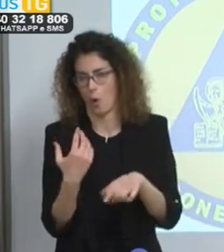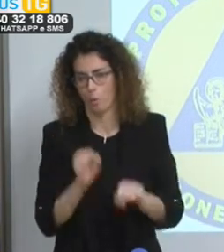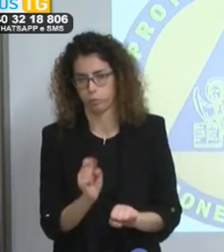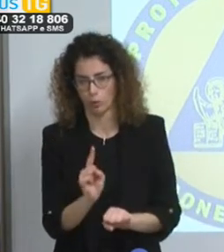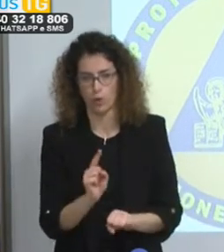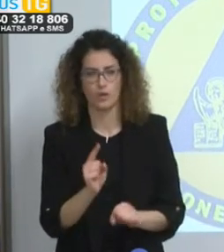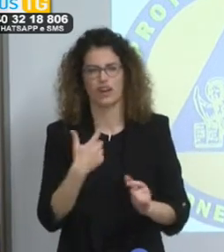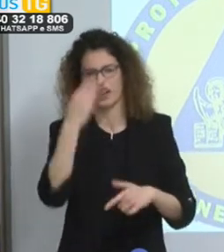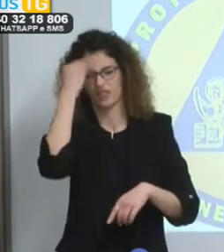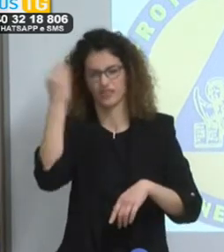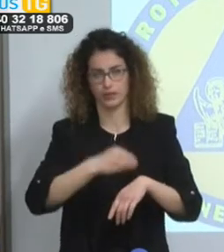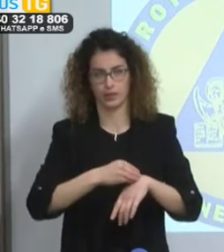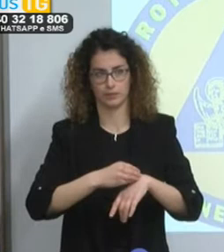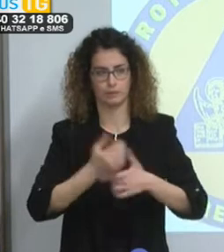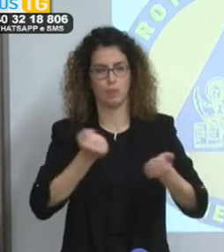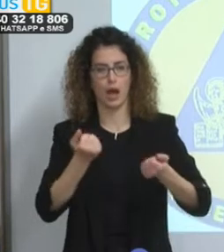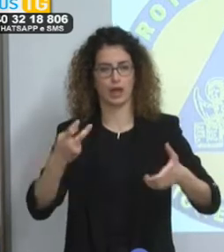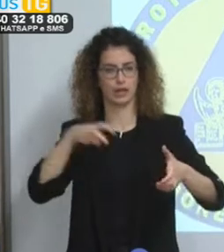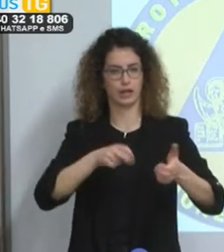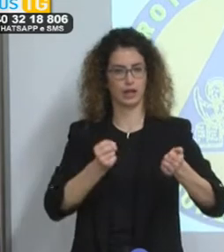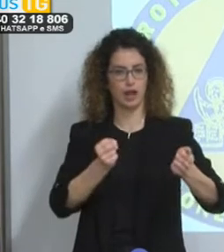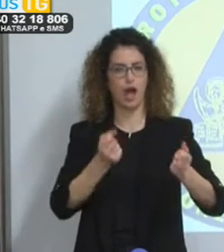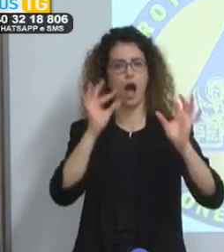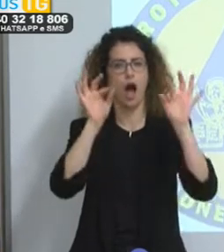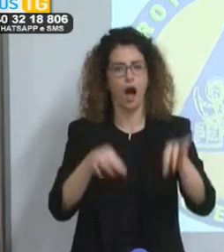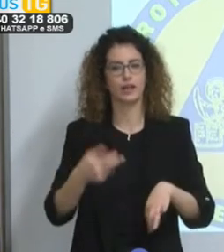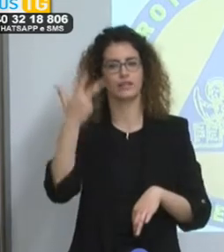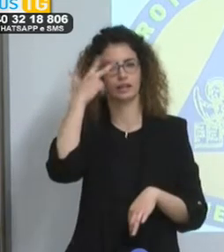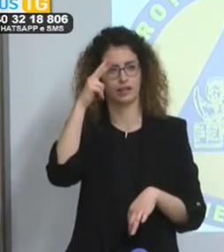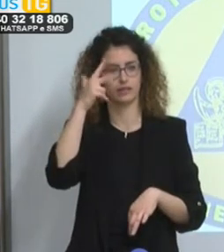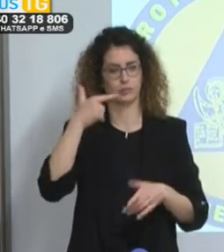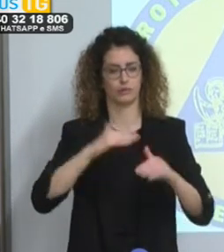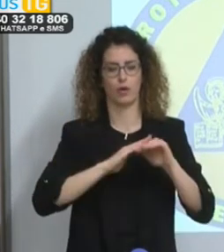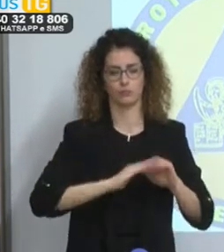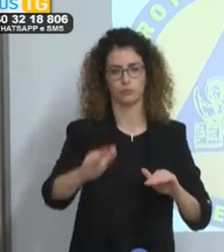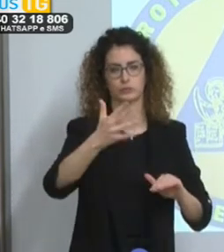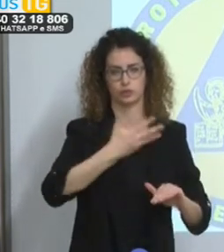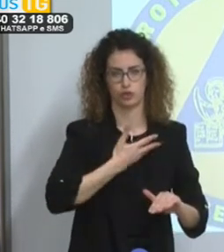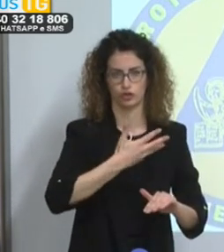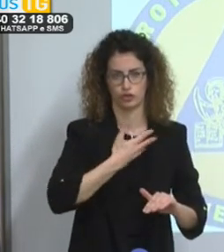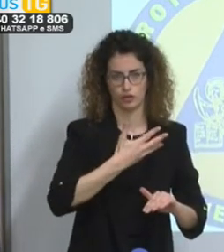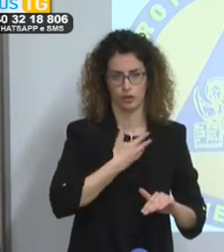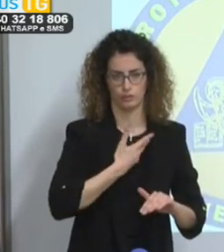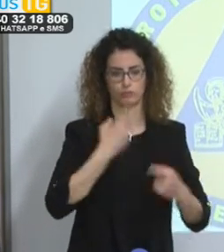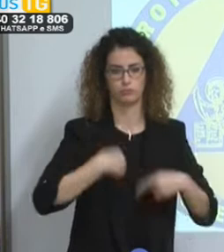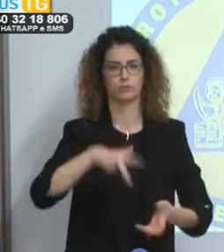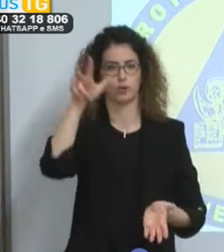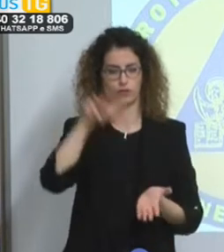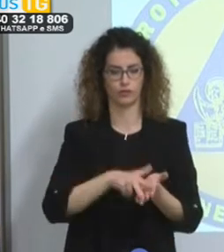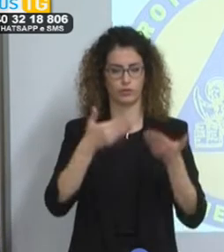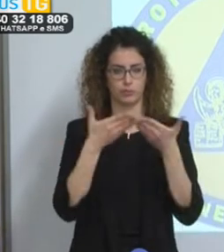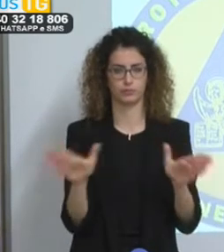entrare in auto, arriva fino a Treviso, perché ormai il sedime c'è tutto. Quindi noi confermiamo le